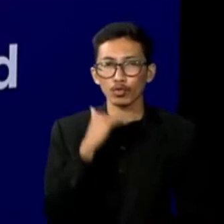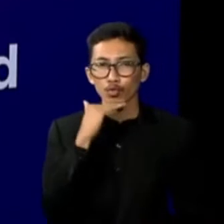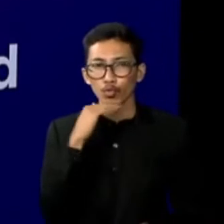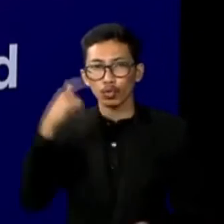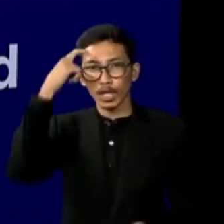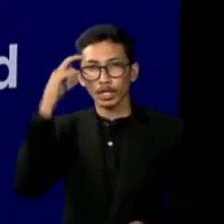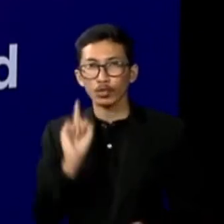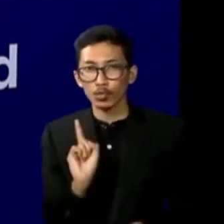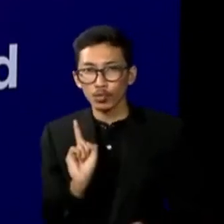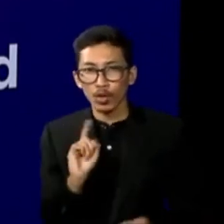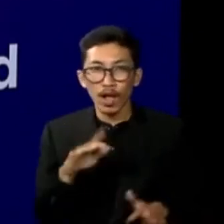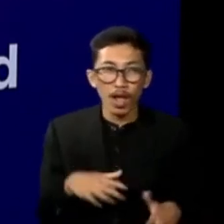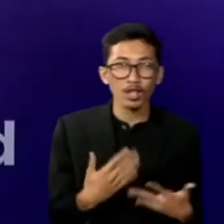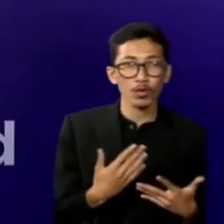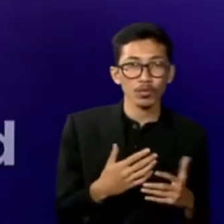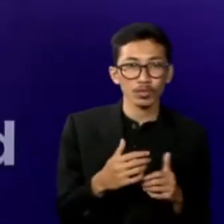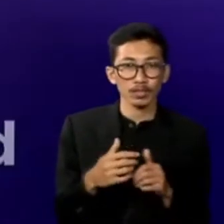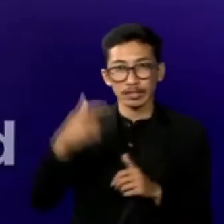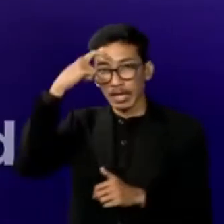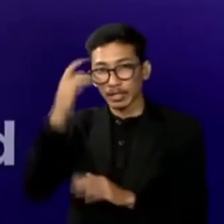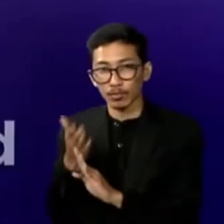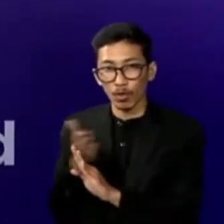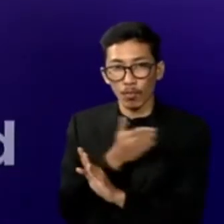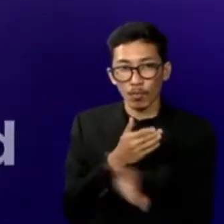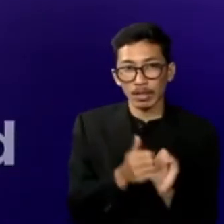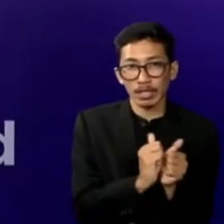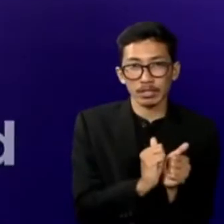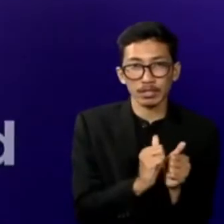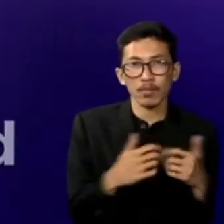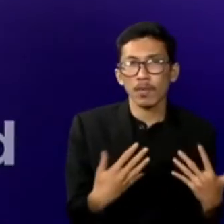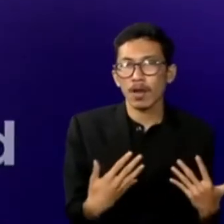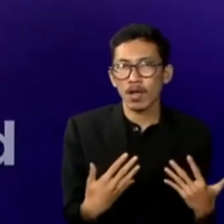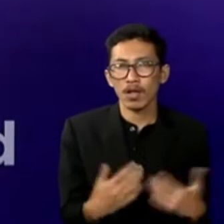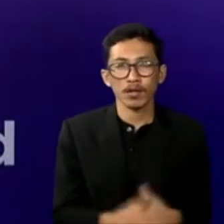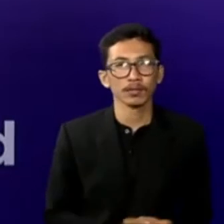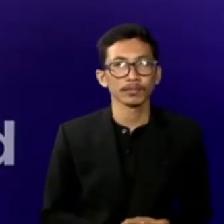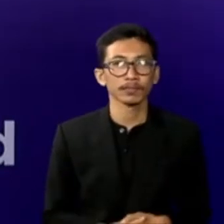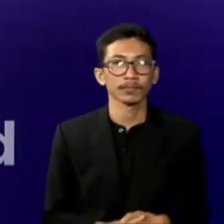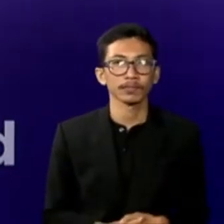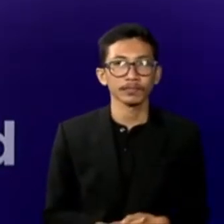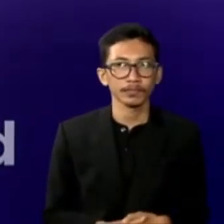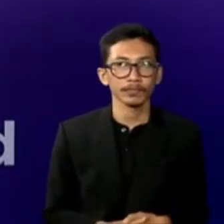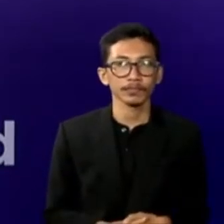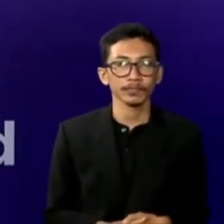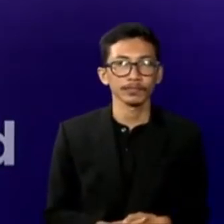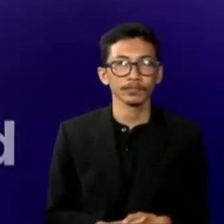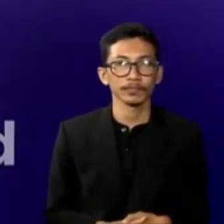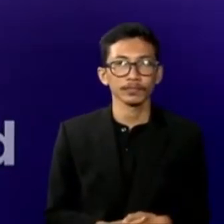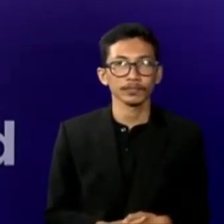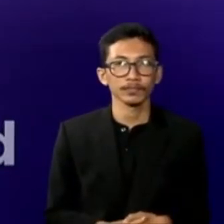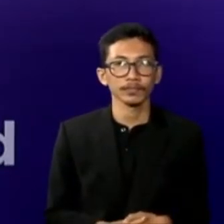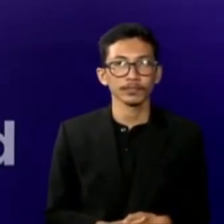ya eh Jadi kami sudah mencoba untuk merubah sisi pandang ini